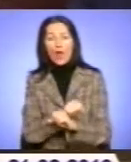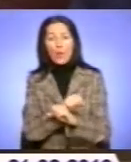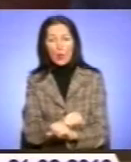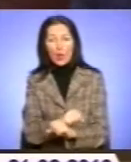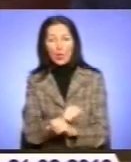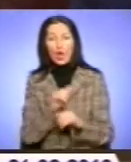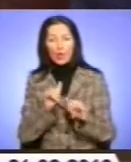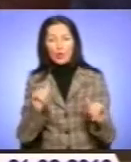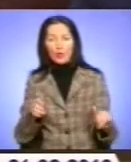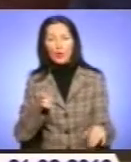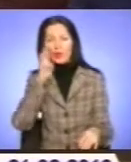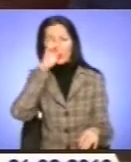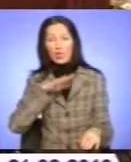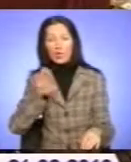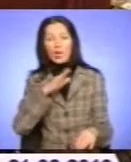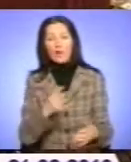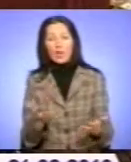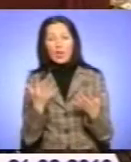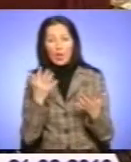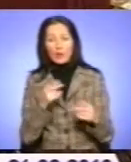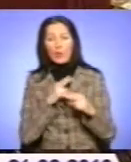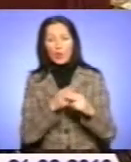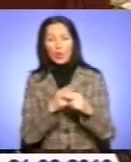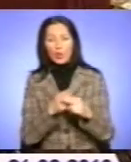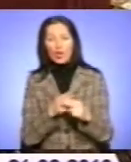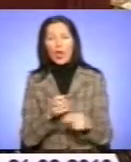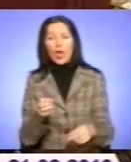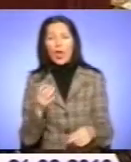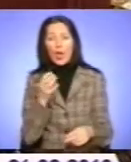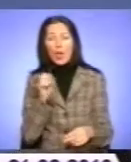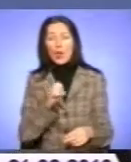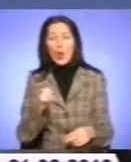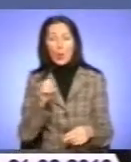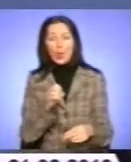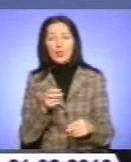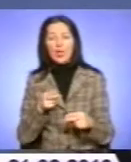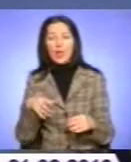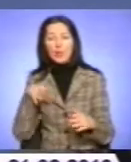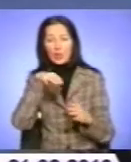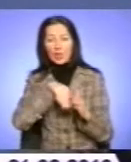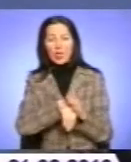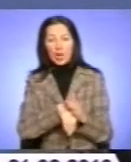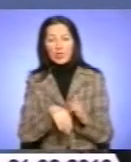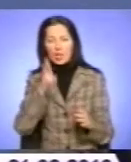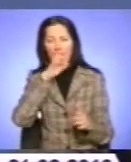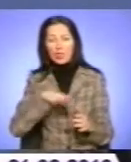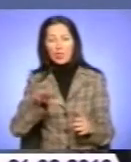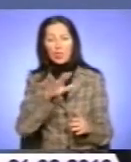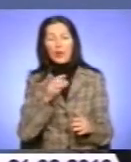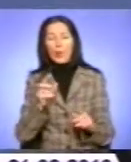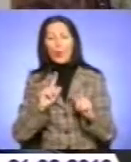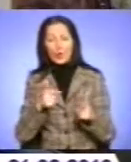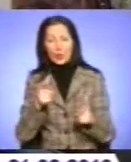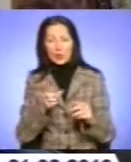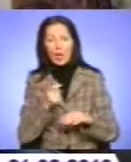явно перешкоджає європейській інтеграції країни. Погоджується із прем'єром і міністр закордонних справ Леонід Кожара. Каже, блокування парламенту дуже шкодить підготовці